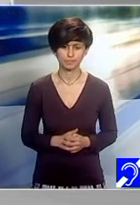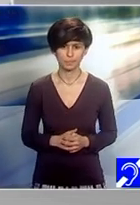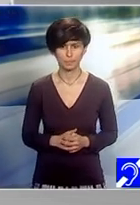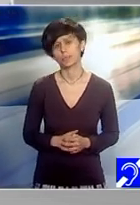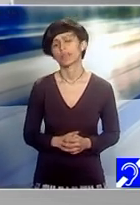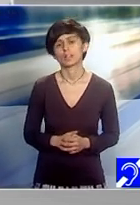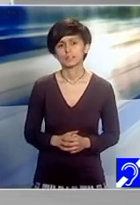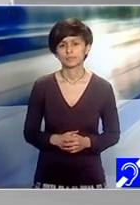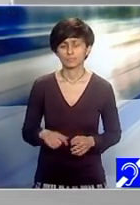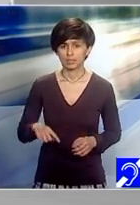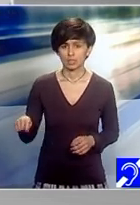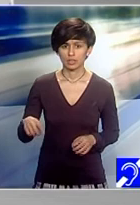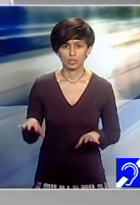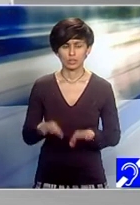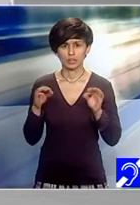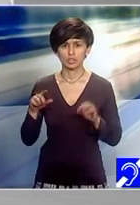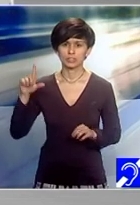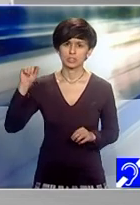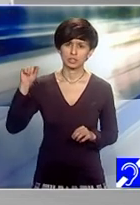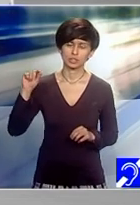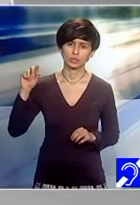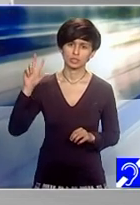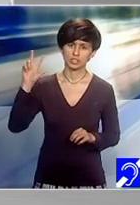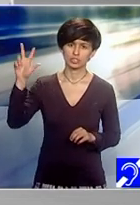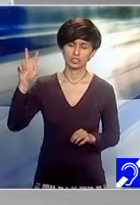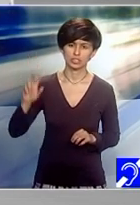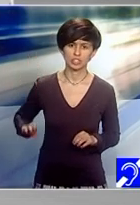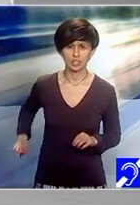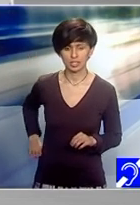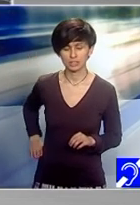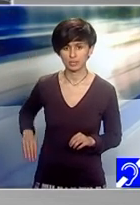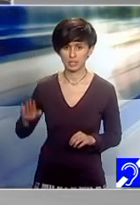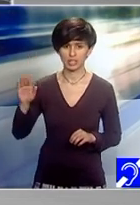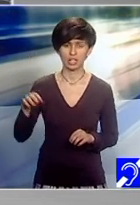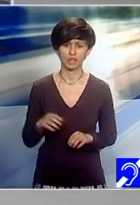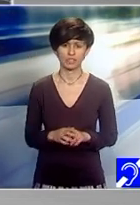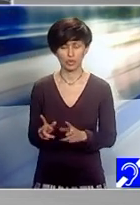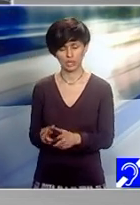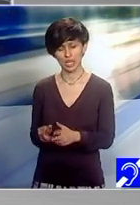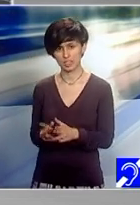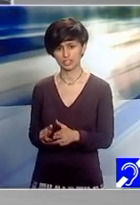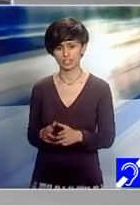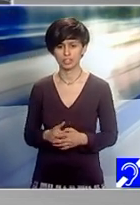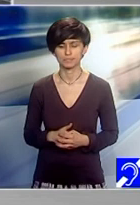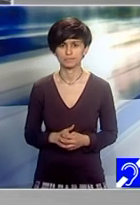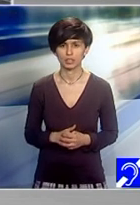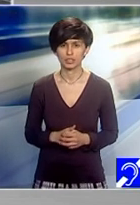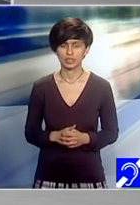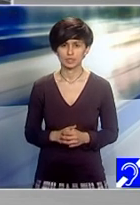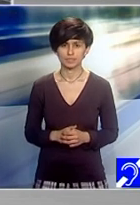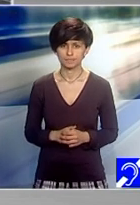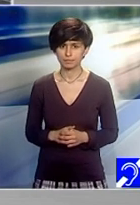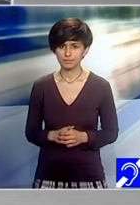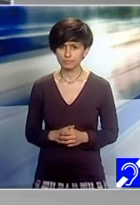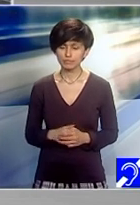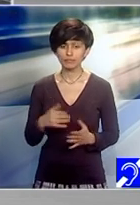5.000, am găsit 23 de microcancere, 23 de femei care aveau tumori maligne, evolutive în sân, din